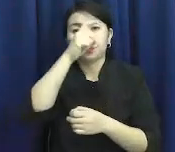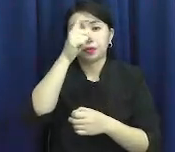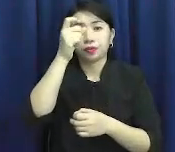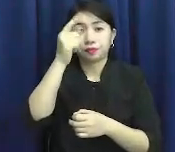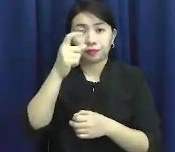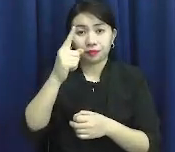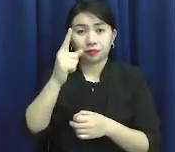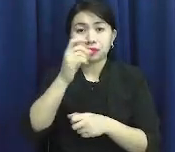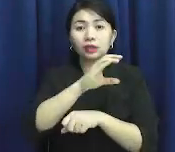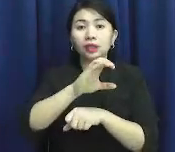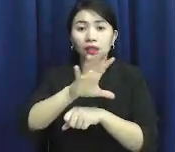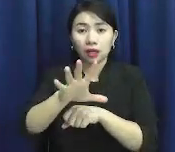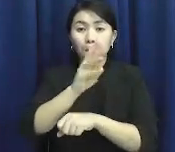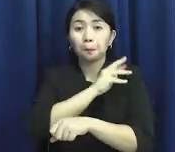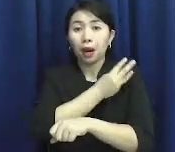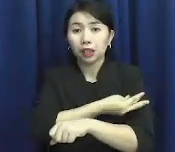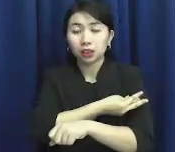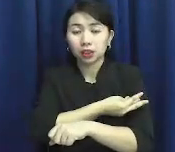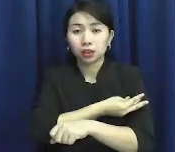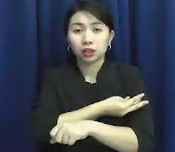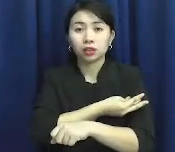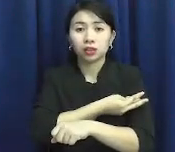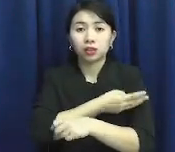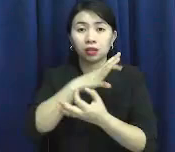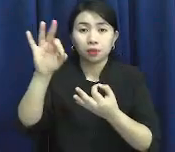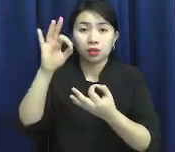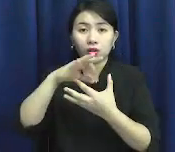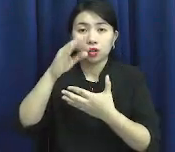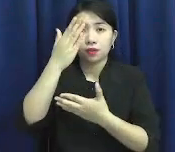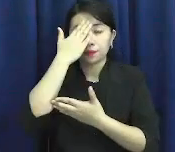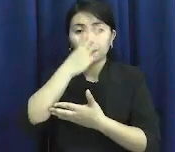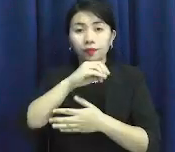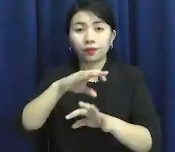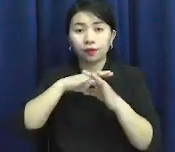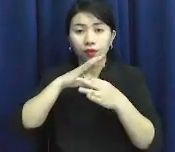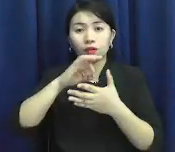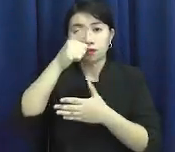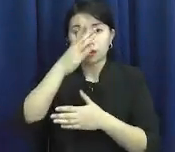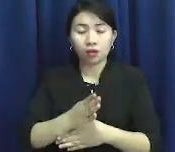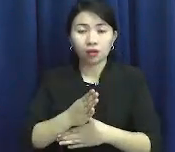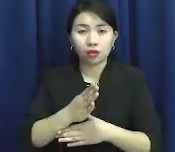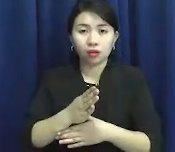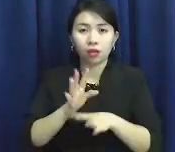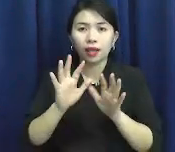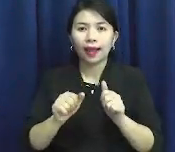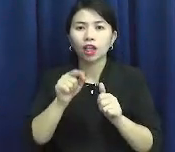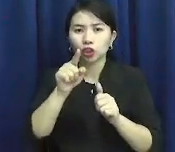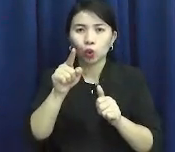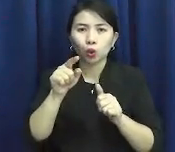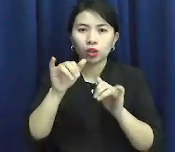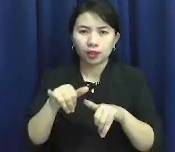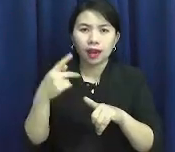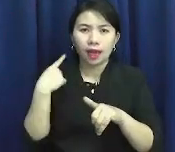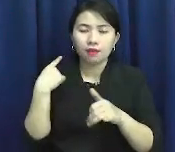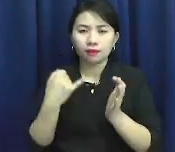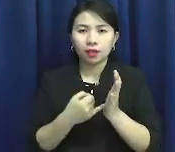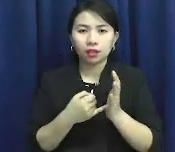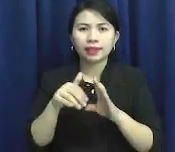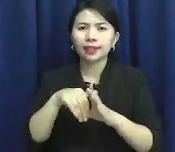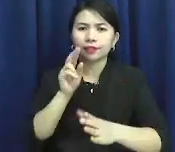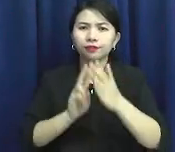of counsel and might? Spirit of knowledge and the fear of the Lord? Nasa iyo pa ba yan? Tandaan mo, in verse